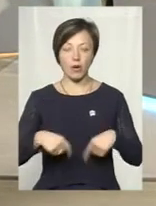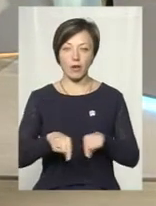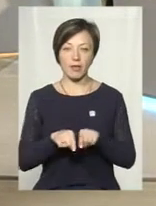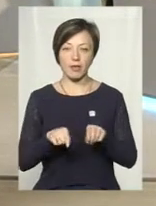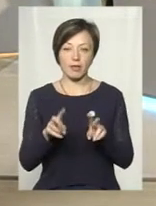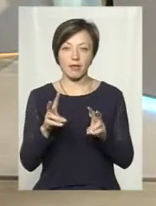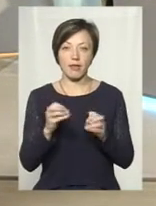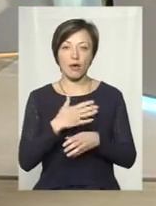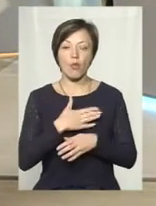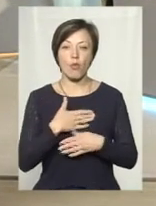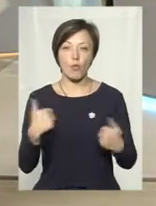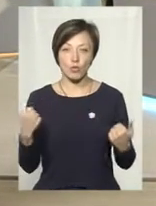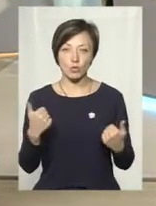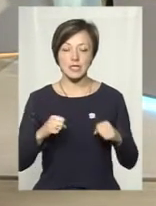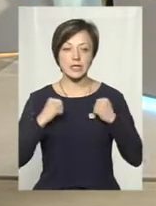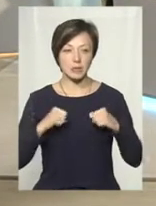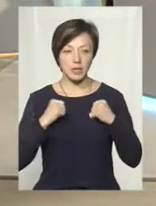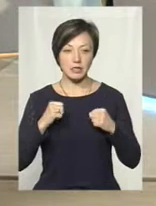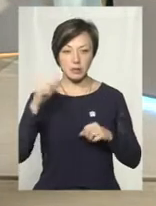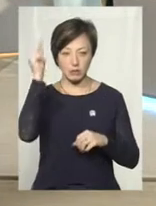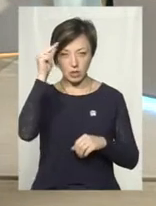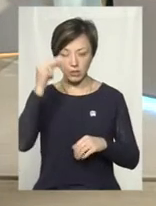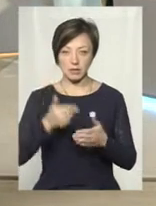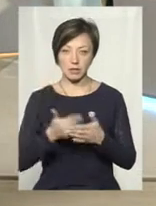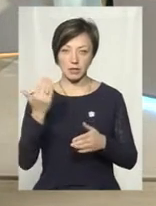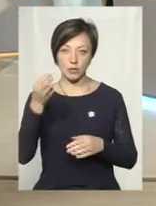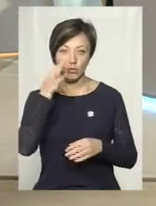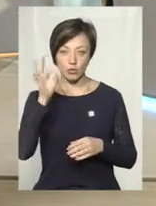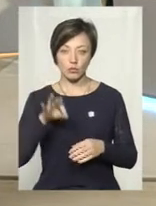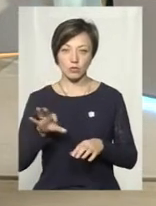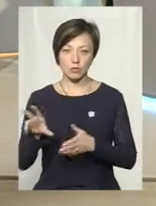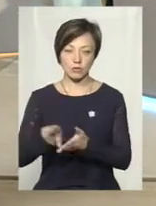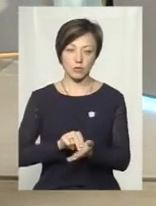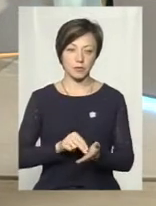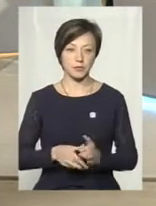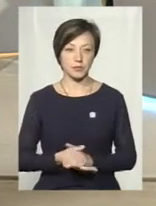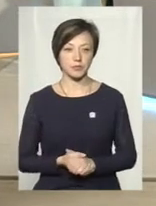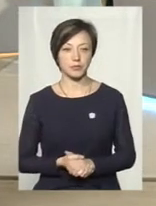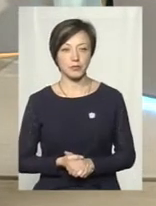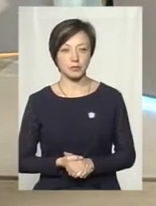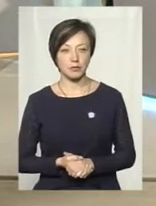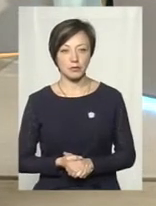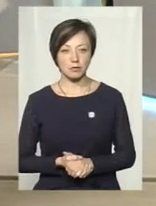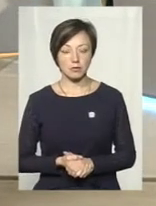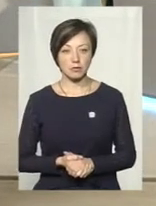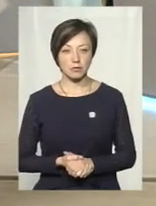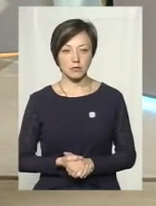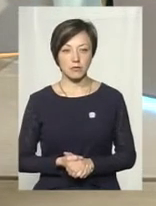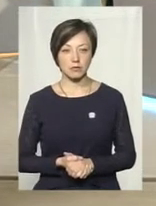не хочуть стремитися або навчатися від їхніх і брати це, ну, на озброєння, можна так